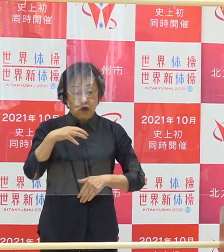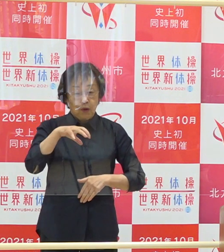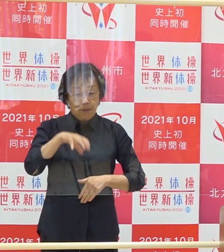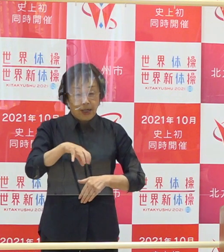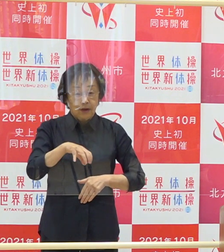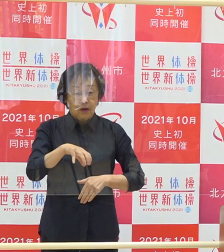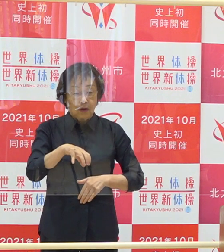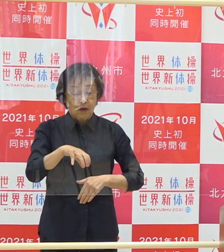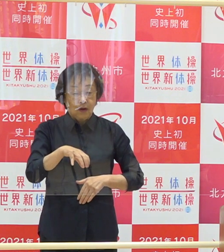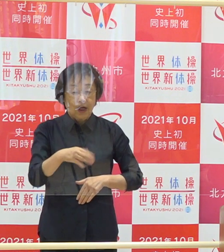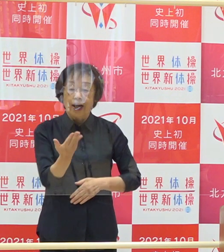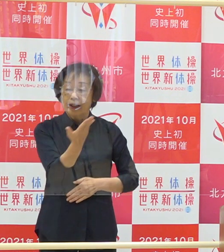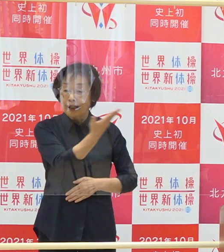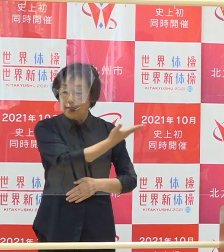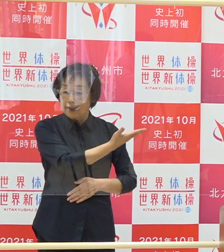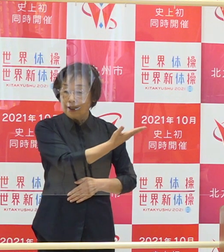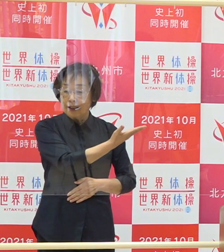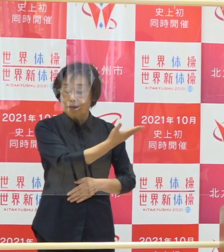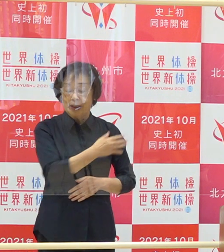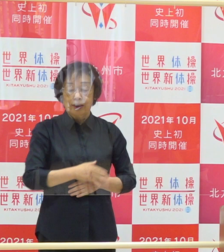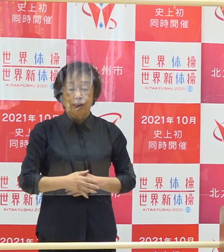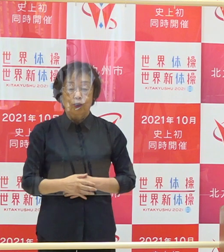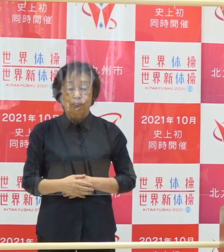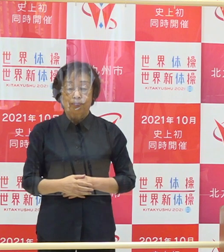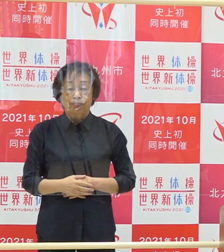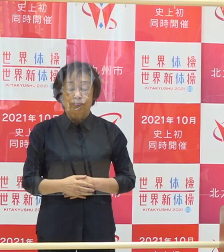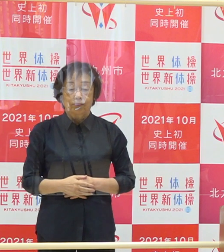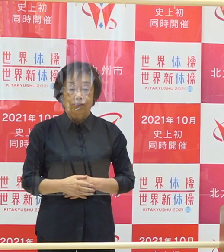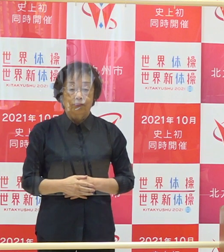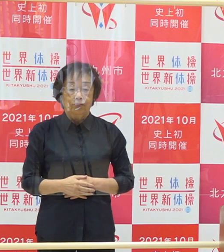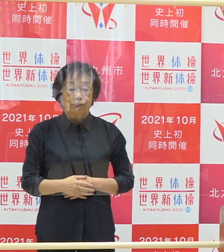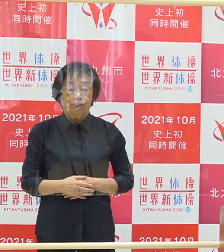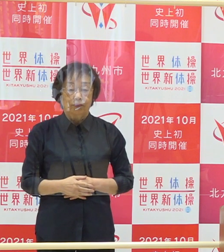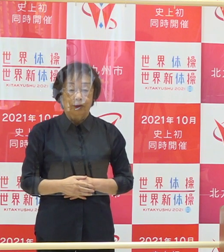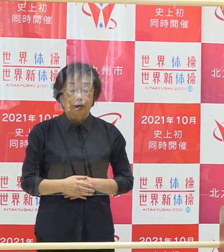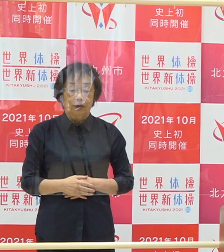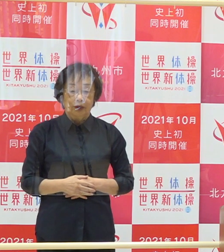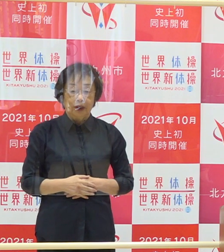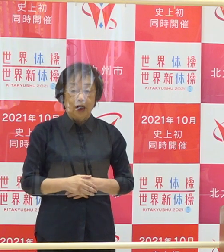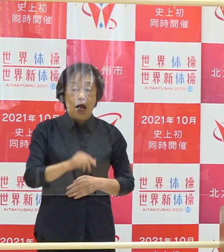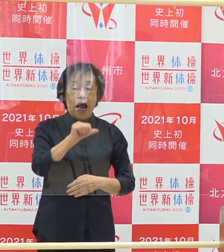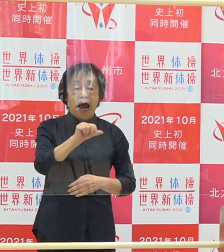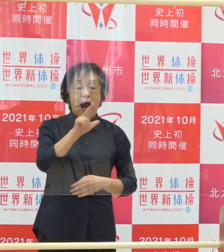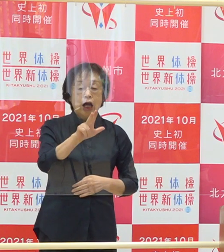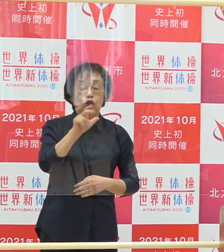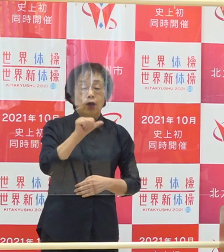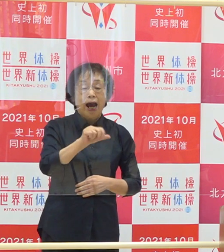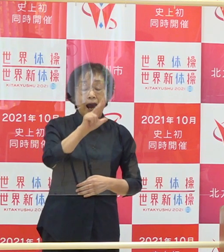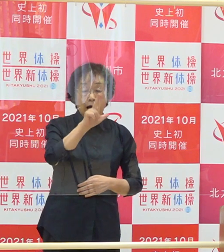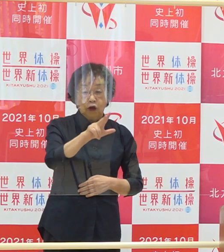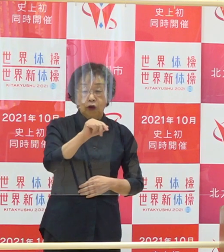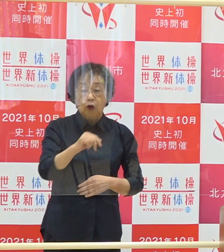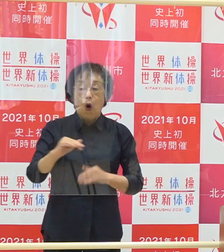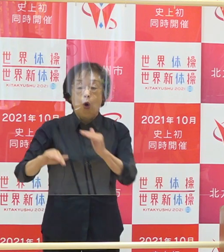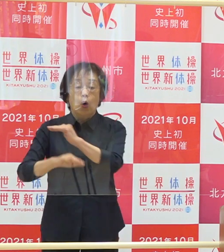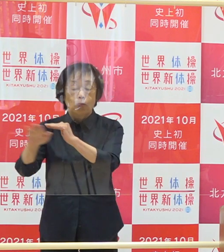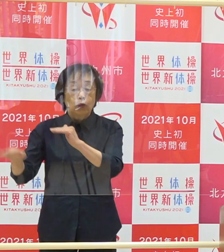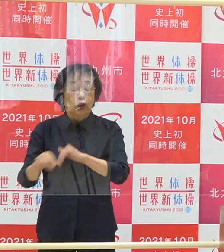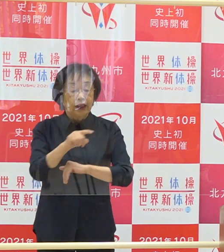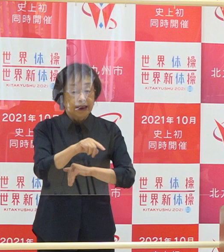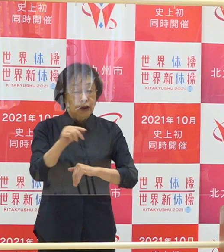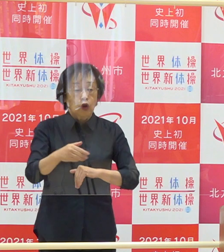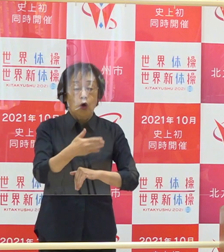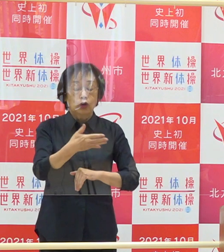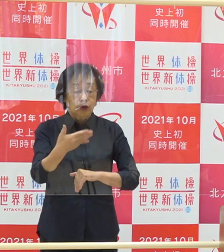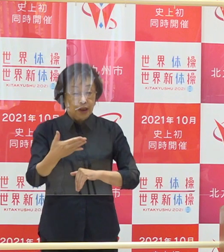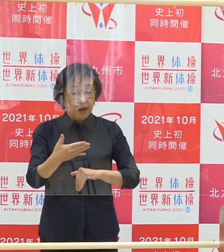って掲示をされております。アルアルシティ、コムシティでは毎週水木の18時から21時